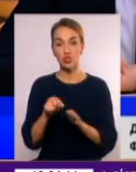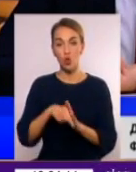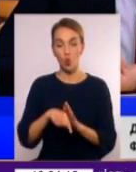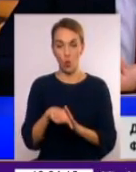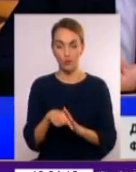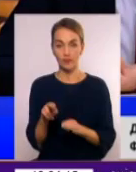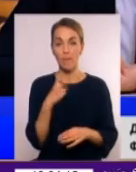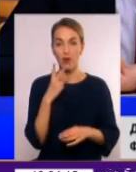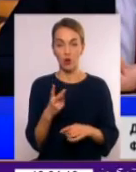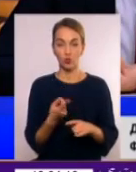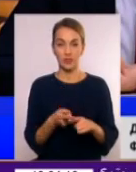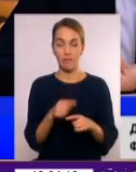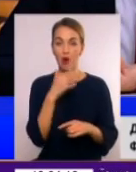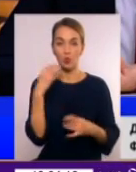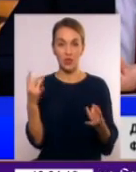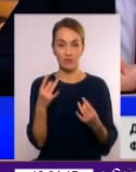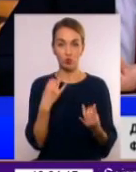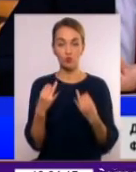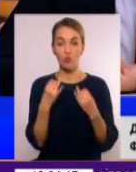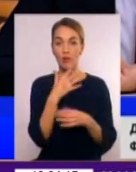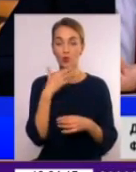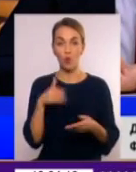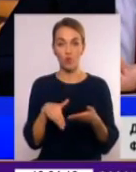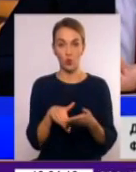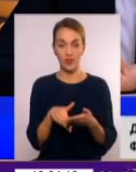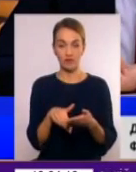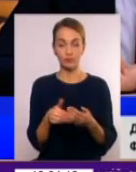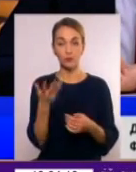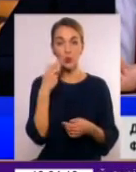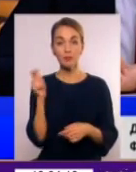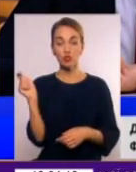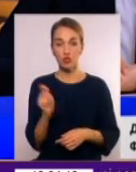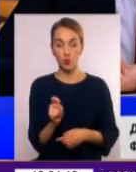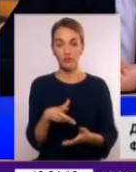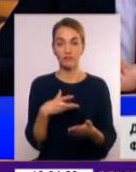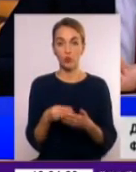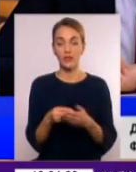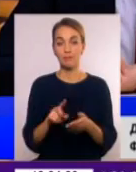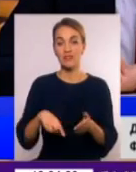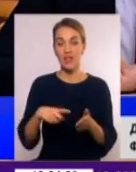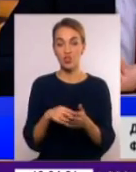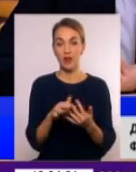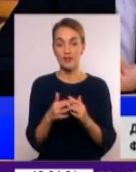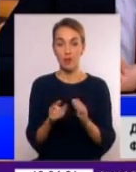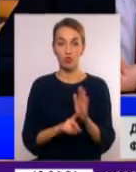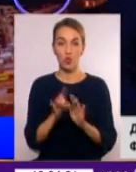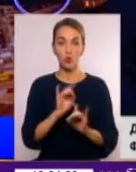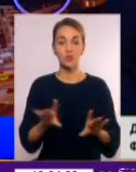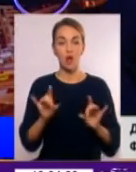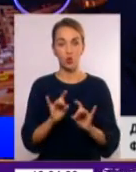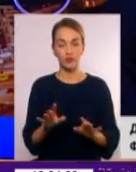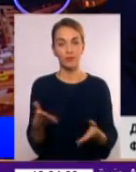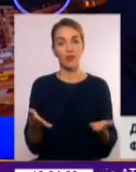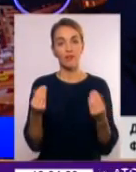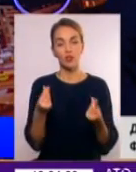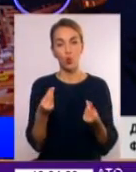я це бачу багато разів з розмов багатьох волонтерів, коли вони приїжджають в свої містечка і в села і починають розказувати,